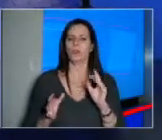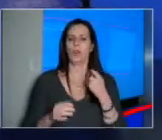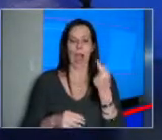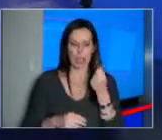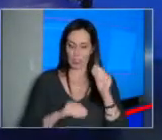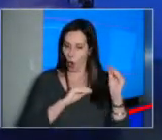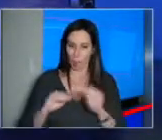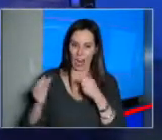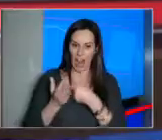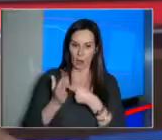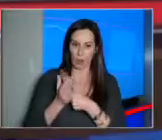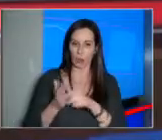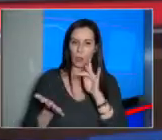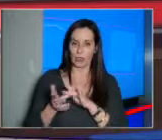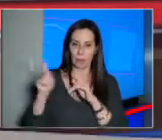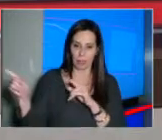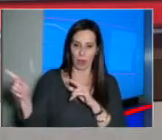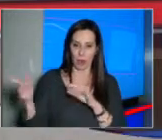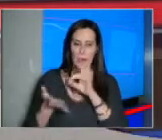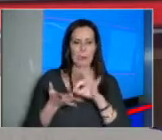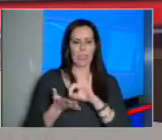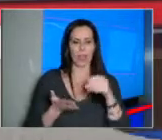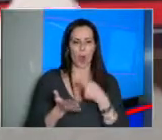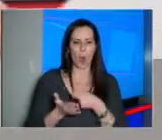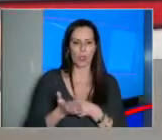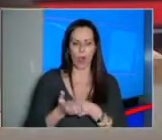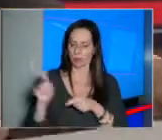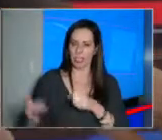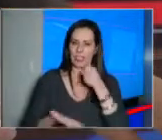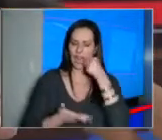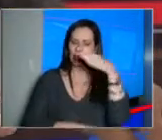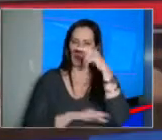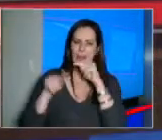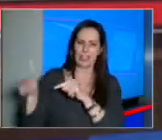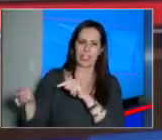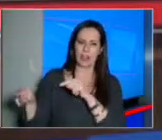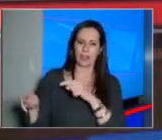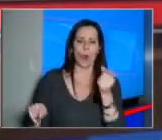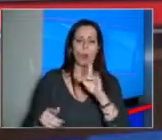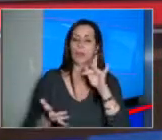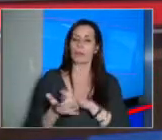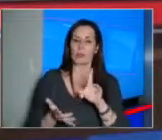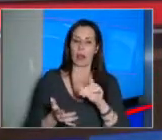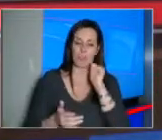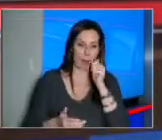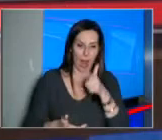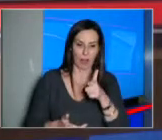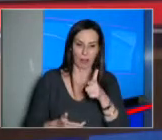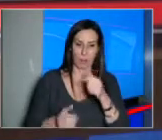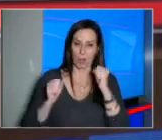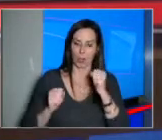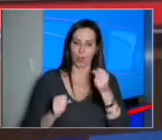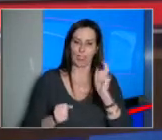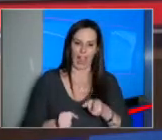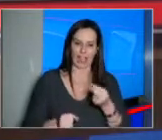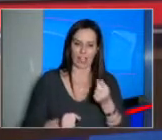הכסף עובר, הוא נמצא במשרד האוצר, נכנס לתקציב המדינה, הוא לא נמצא במצב שמחר מחתיים הביטוח הלאומי נדרש